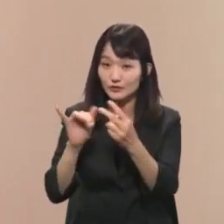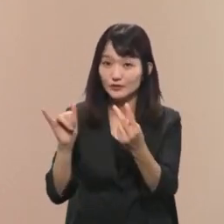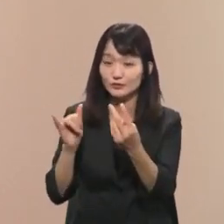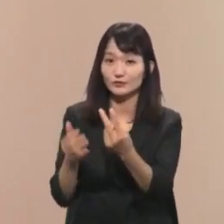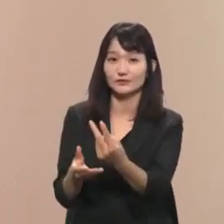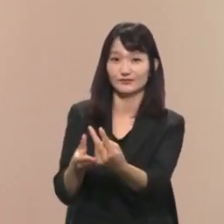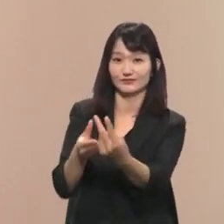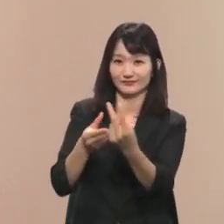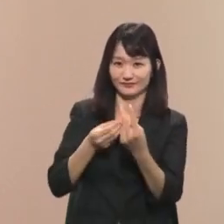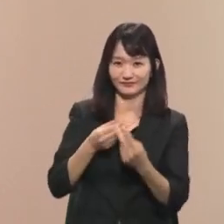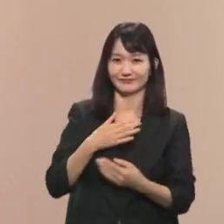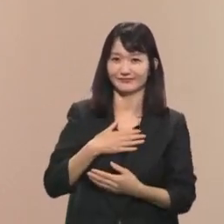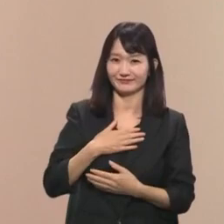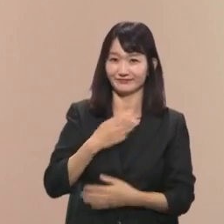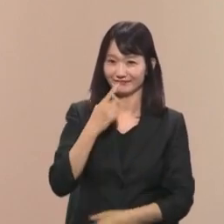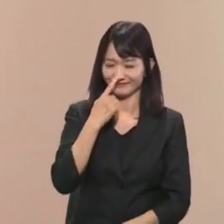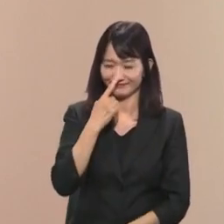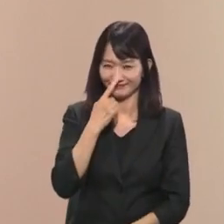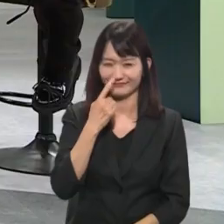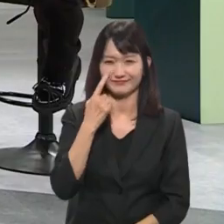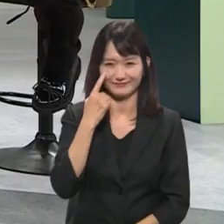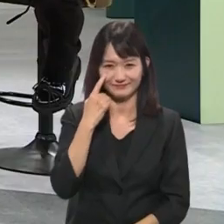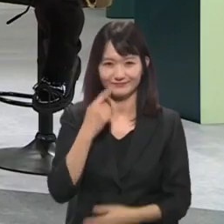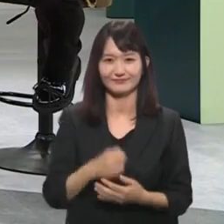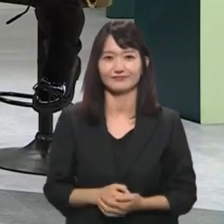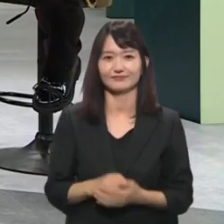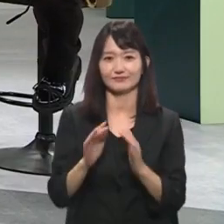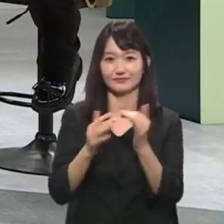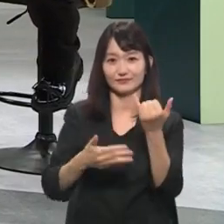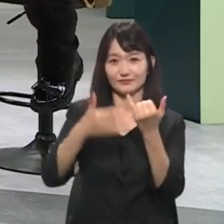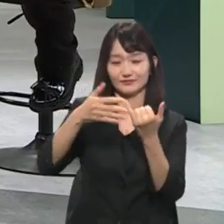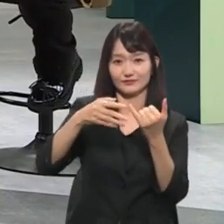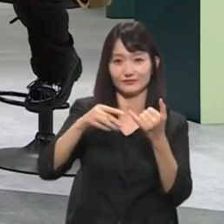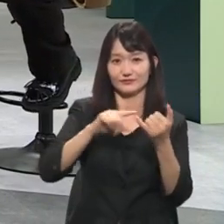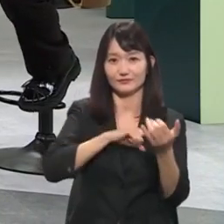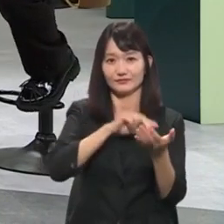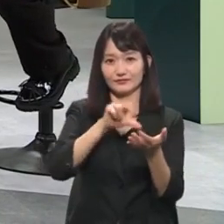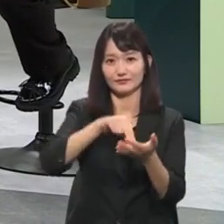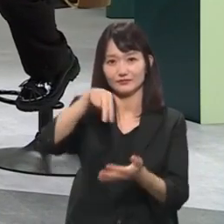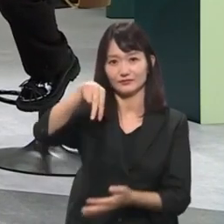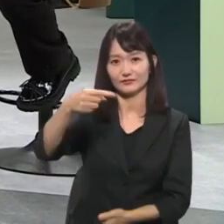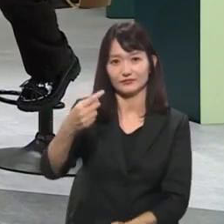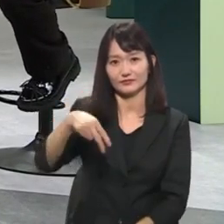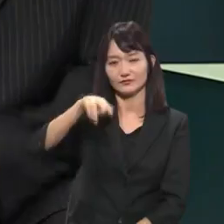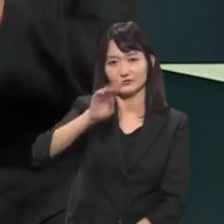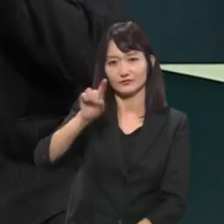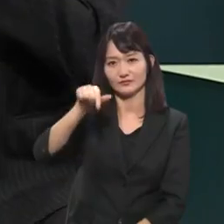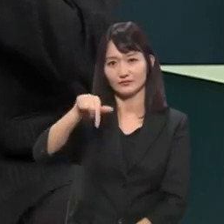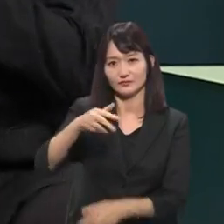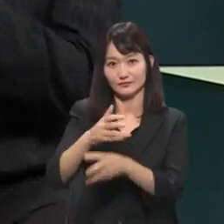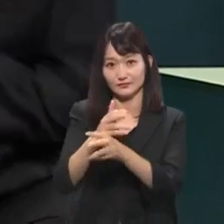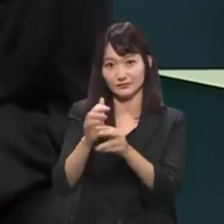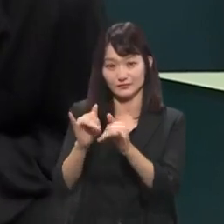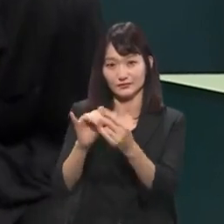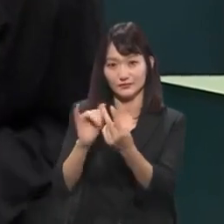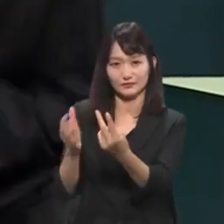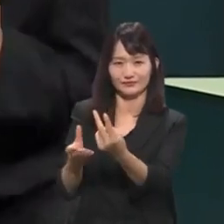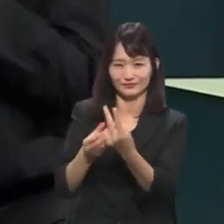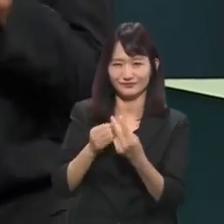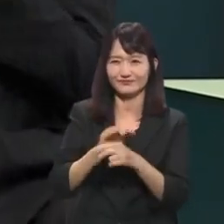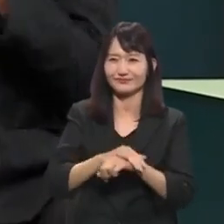제가 한 수 좀 배워 가려고 합니다 유튜브 숏박스에 개그맨 김원훈 씨 조진스 씨 모셨습니다네 안녕하세요